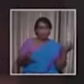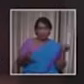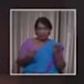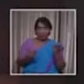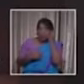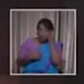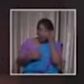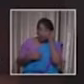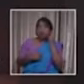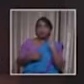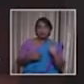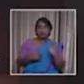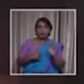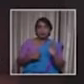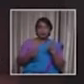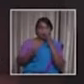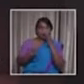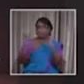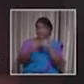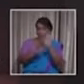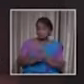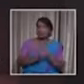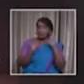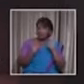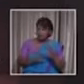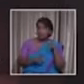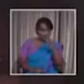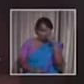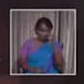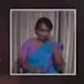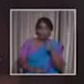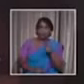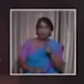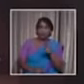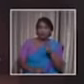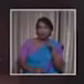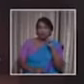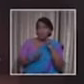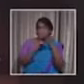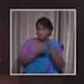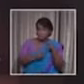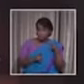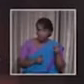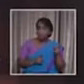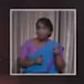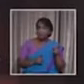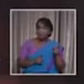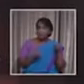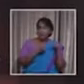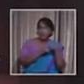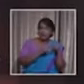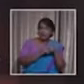ඒගොල්ලෝගේ අදහස් ට්වීට් හරහා ඉදිරිපත් කරා හැබැයි එකක් මතක තබා ගන්න රණසිංහ ප්‍රේමදාස ඩේවිඩ්